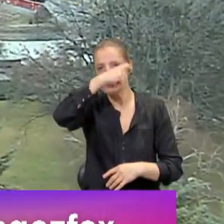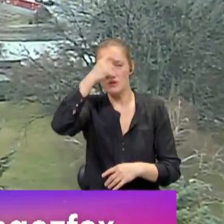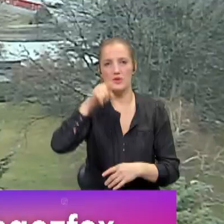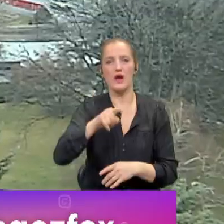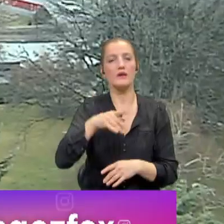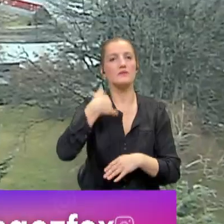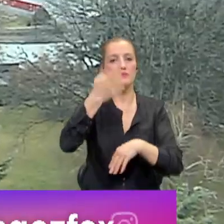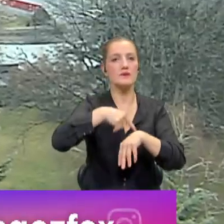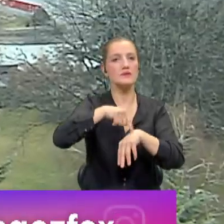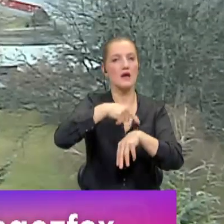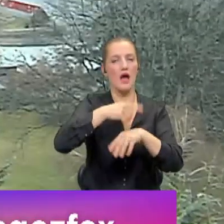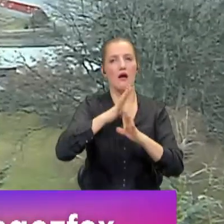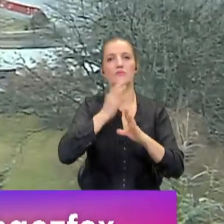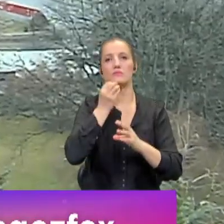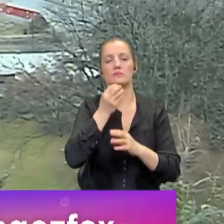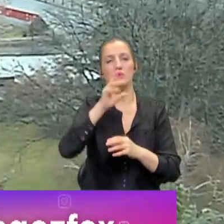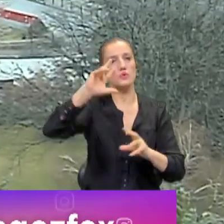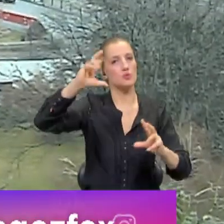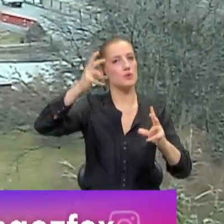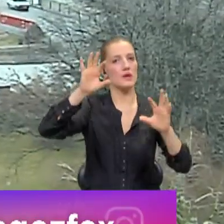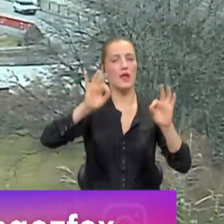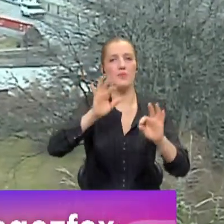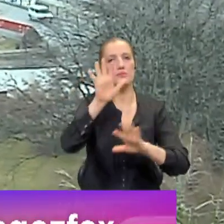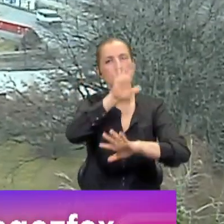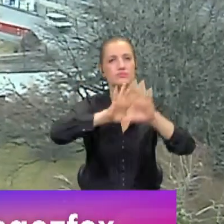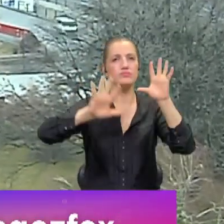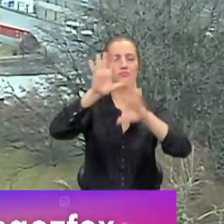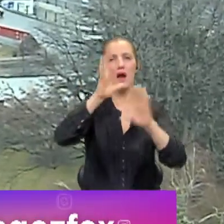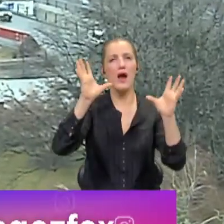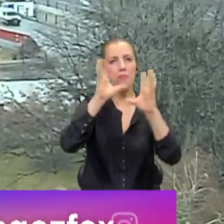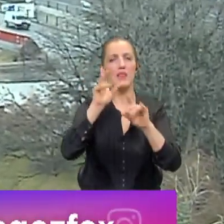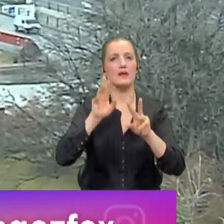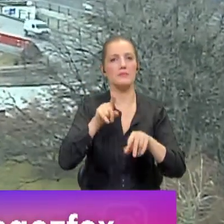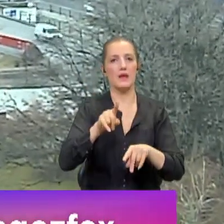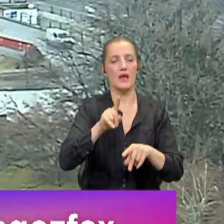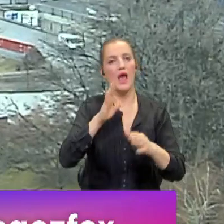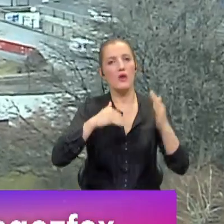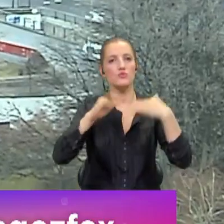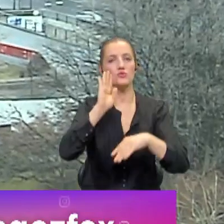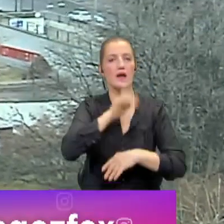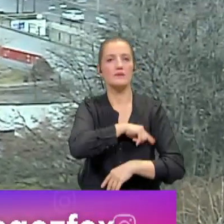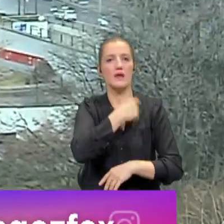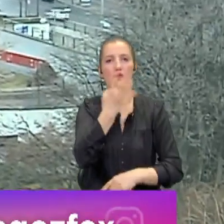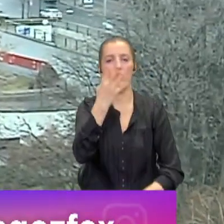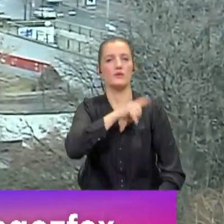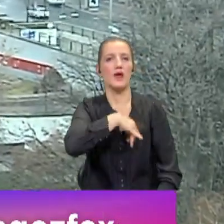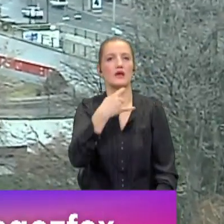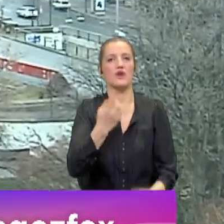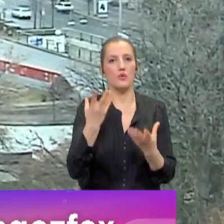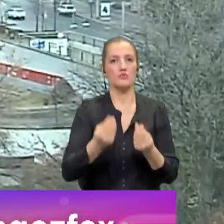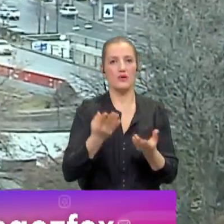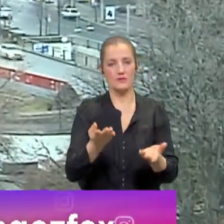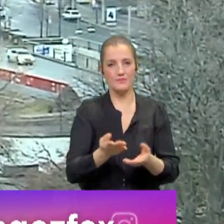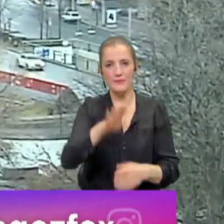şöyle ilerleyen saatlerde biraz hava açacak Şu anda da böyle parçalı bulutlu gibi kapalı gibi ama hava sıcaklığı 4 derece